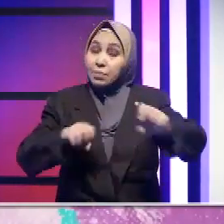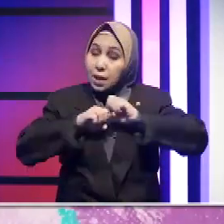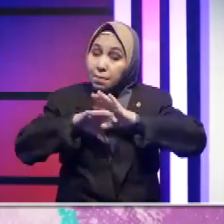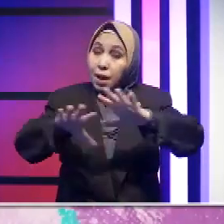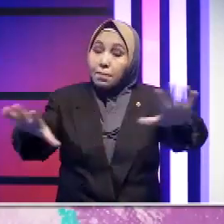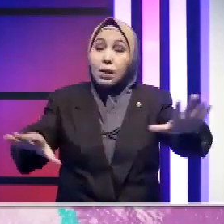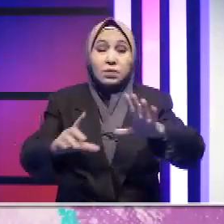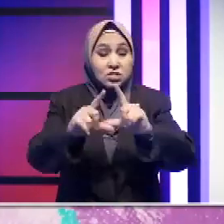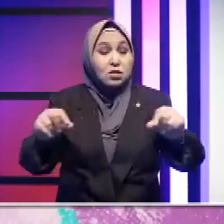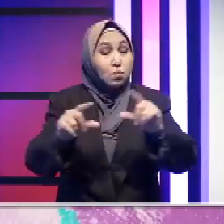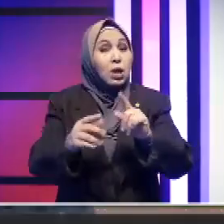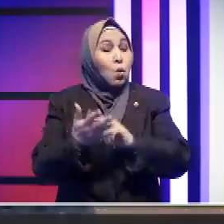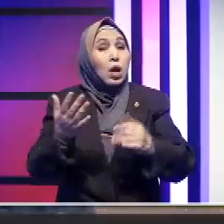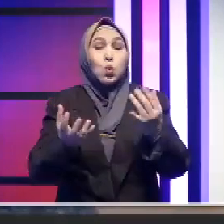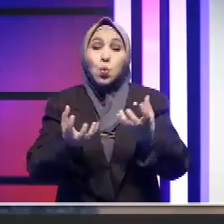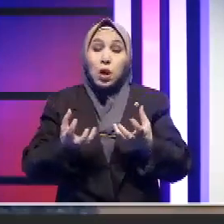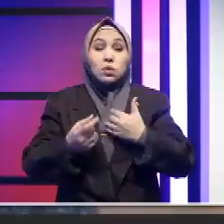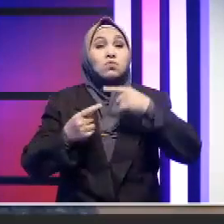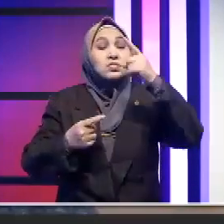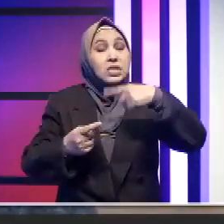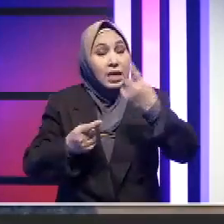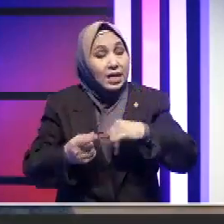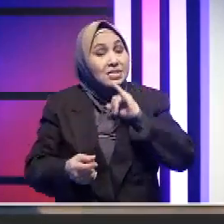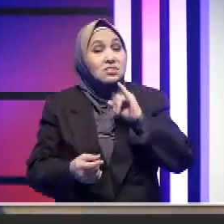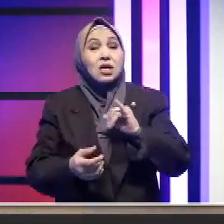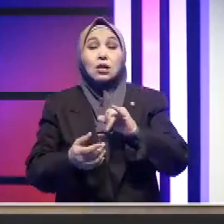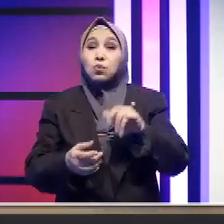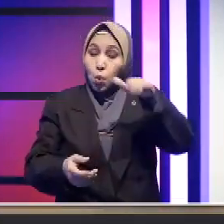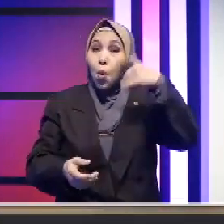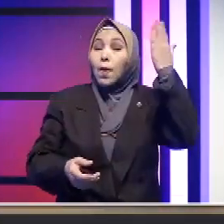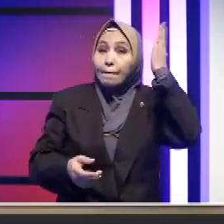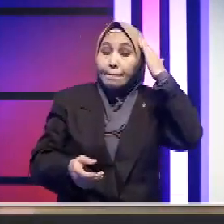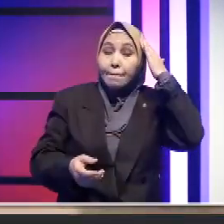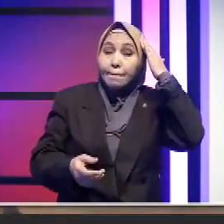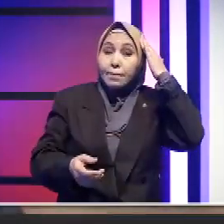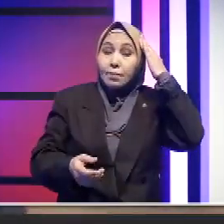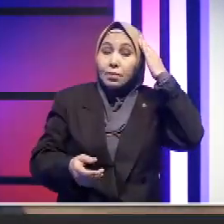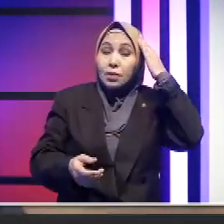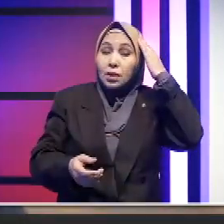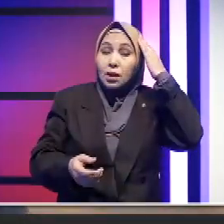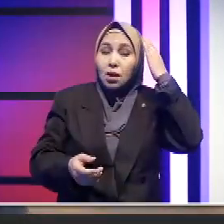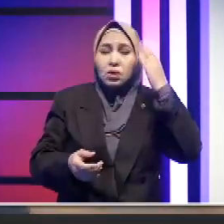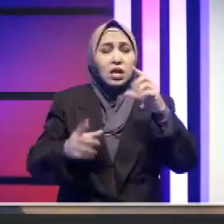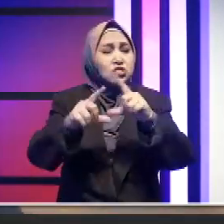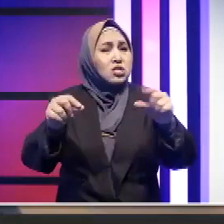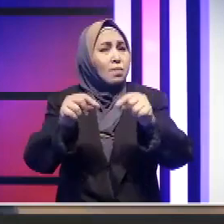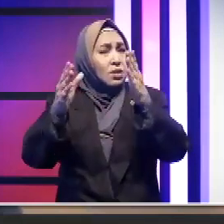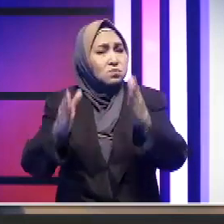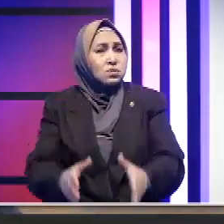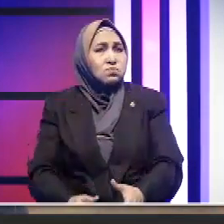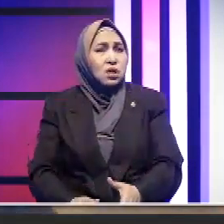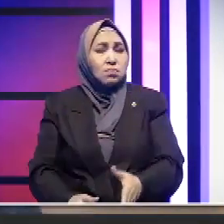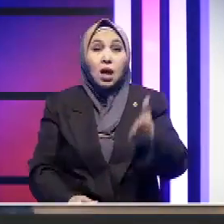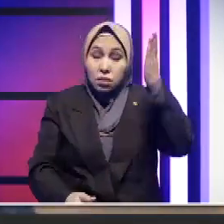soal We want to say is Hai Gino Hai tajam is typo now Islam